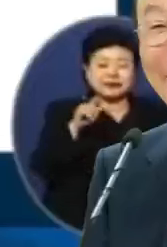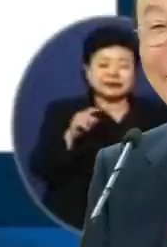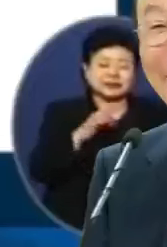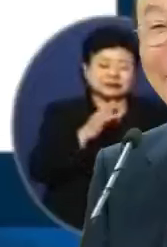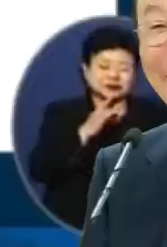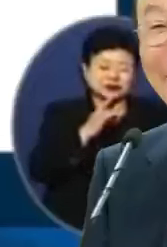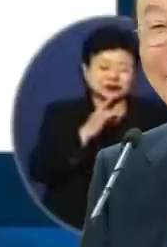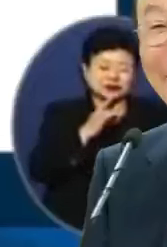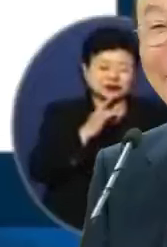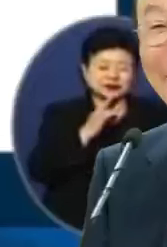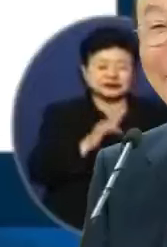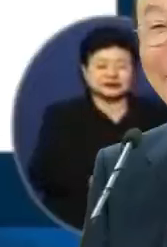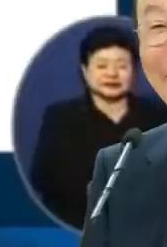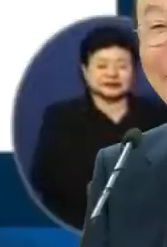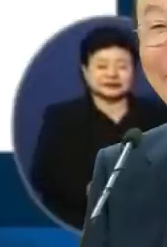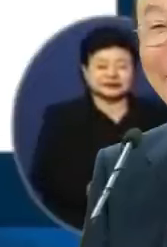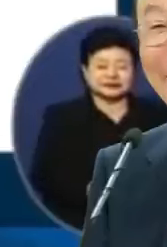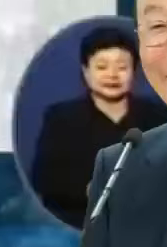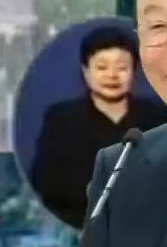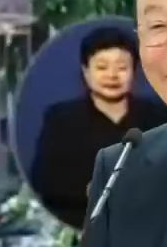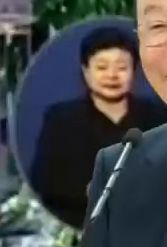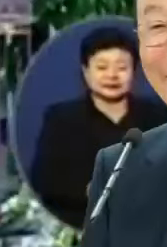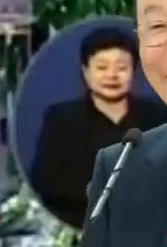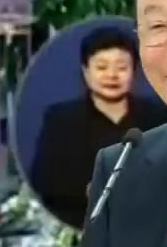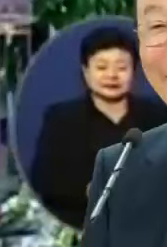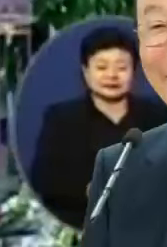11%밖에 안 된다는 것입니다.